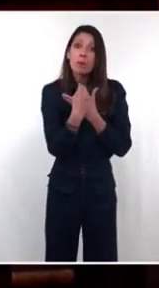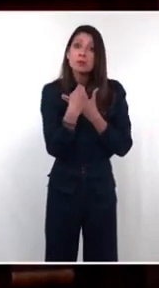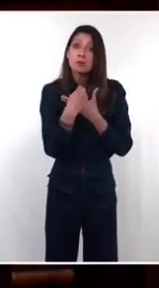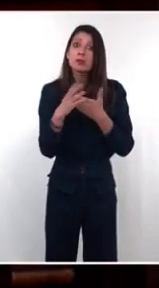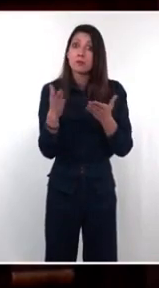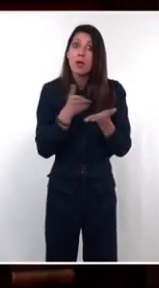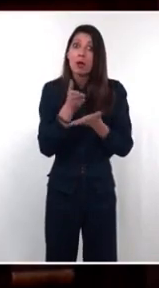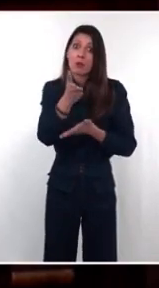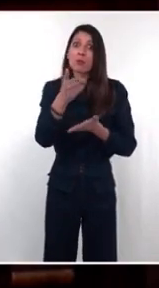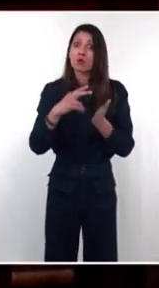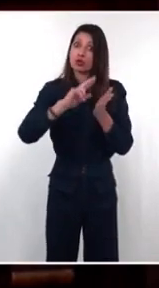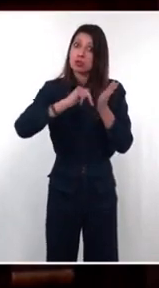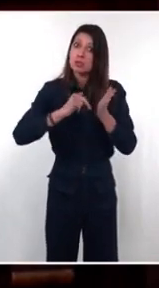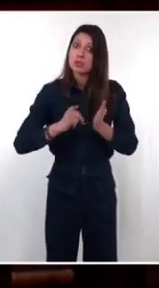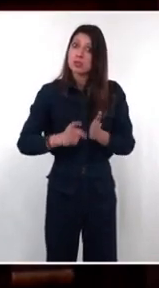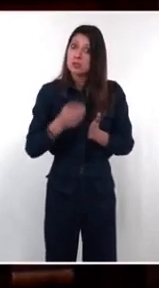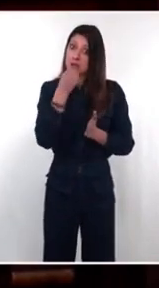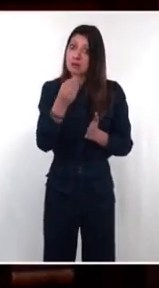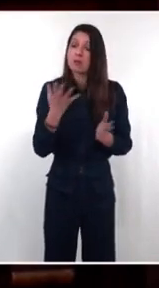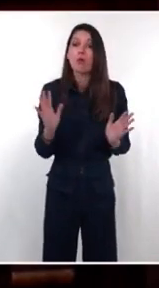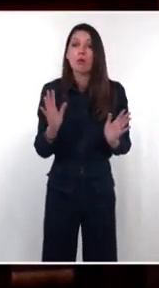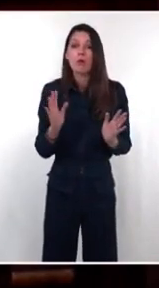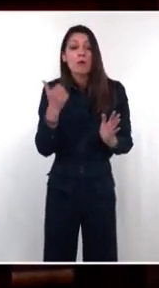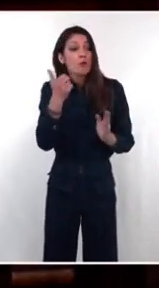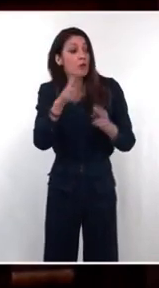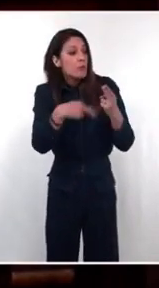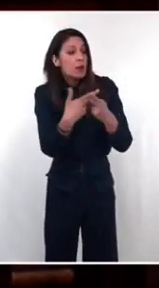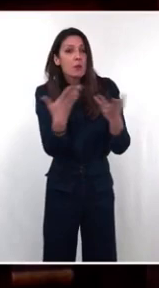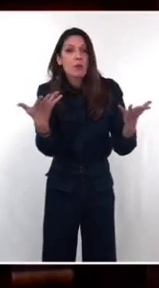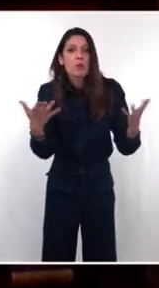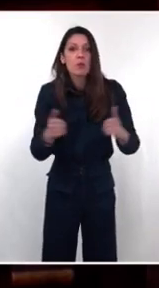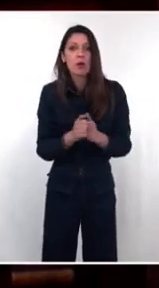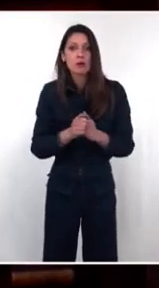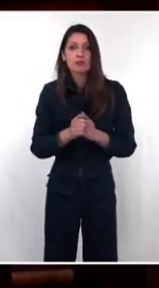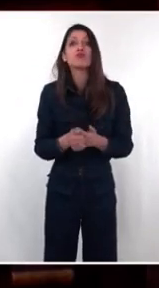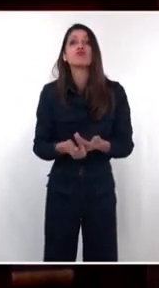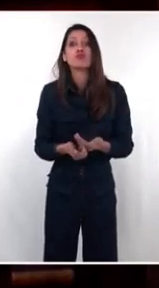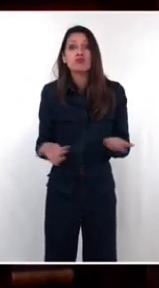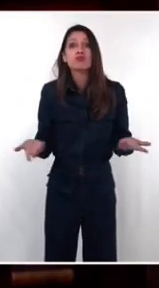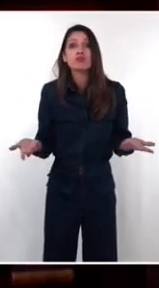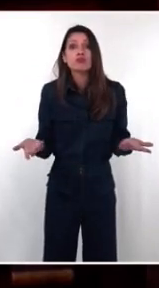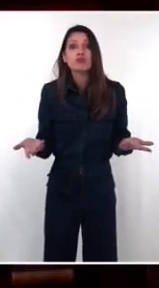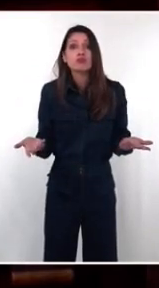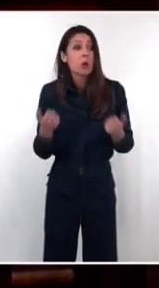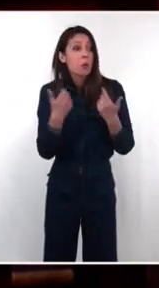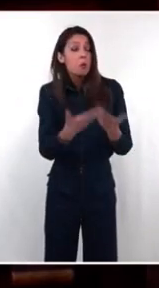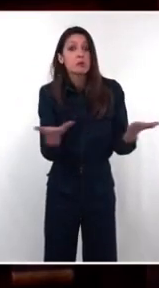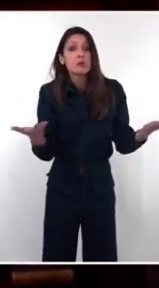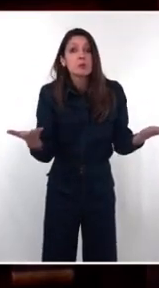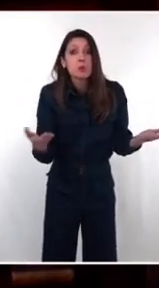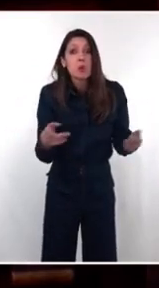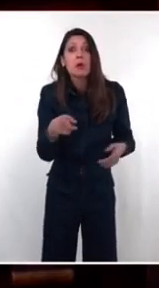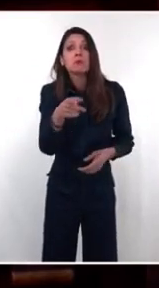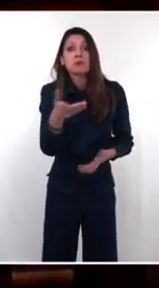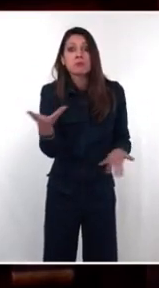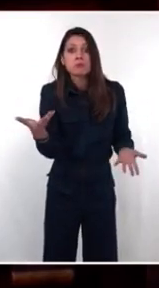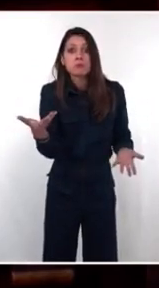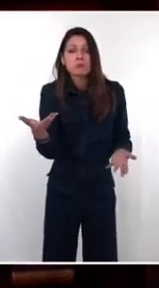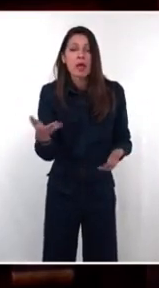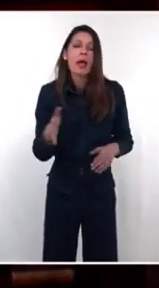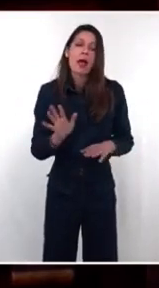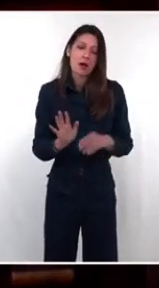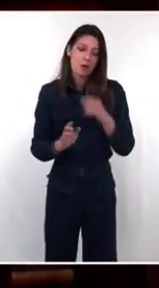Qu'est-ce que vous allez leur répondre? On est là aussi pour écouter vos propositions. Deux arguments, je ne vais pas être très